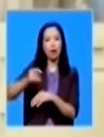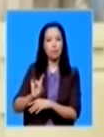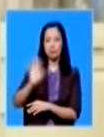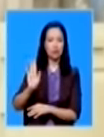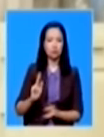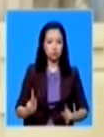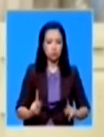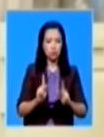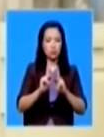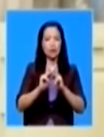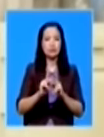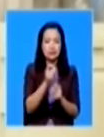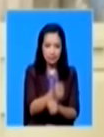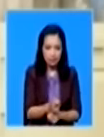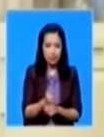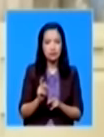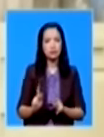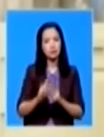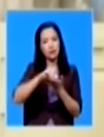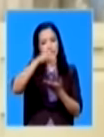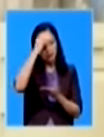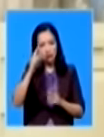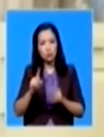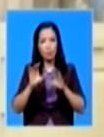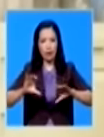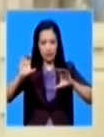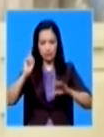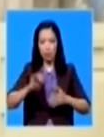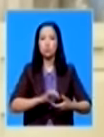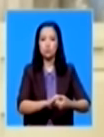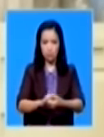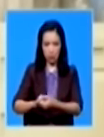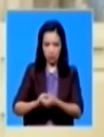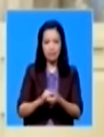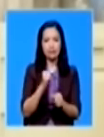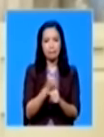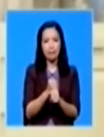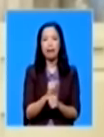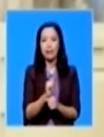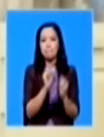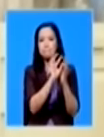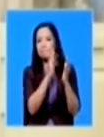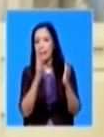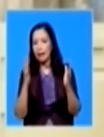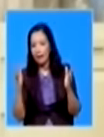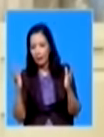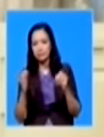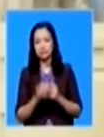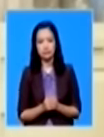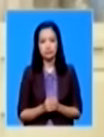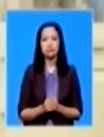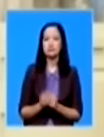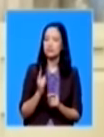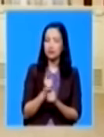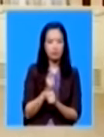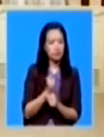ไทยกระทรวงเกษตรกระทรวงสายการต้องทำทั้งหมดร่วมกันสร้างป่านะป่าในใจคนป่า3อย่างประโยชน์4อย่างพระอยู่หัวทำทั้ง